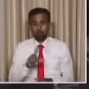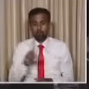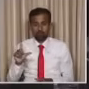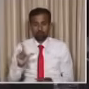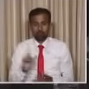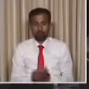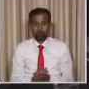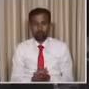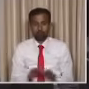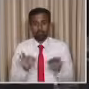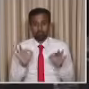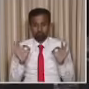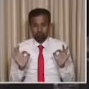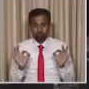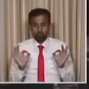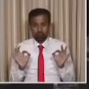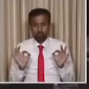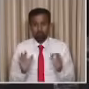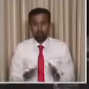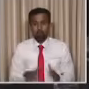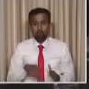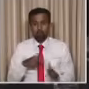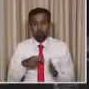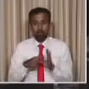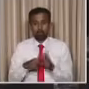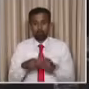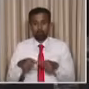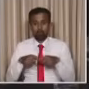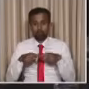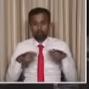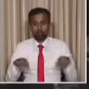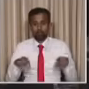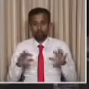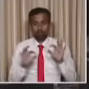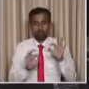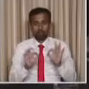522777 हरियटम गत्तोत् मुलु अयवे वियदमें